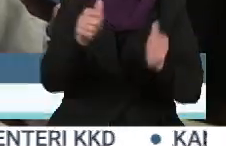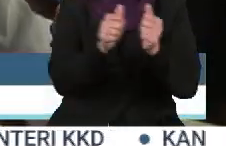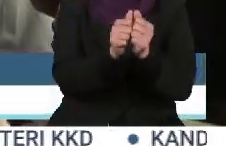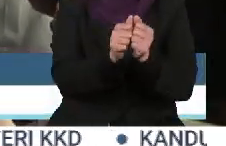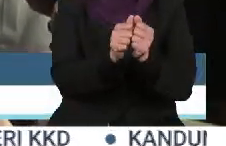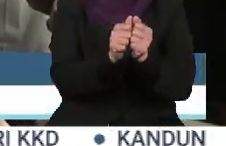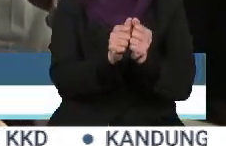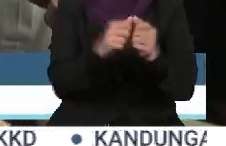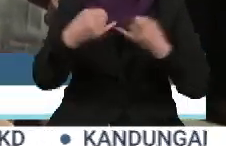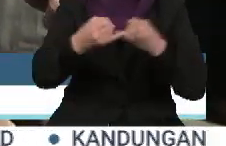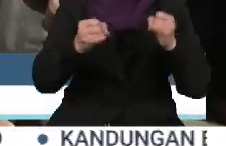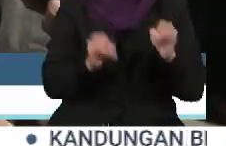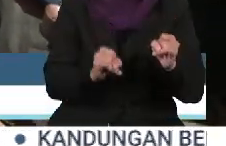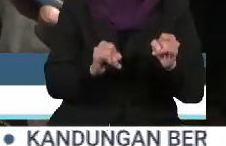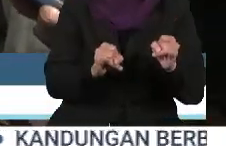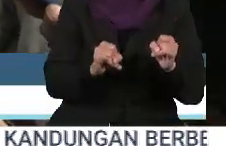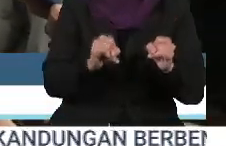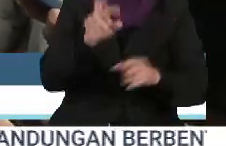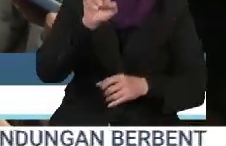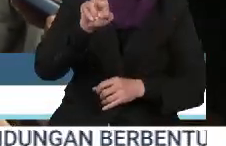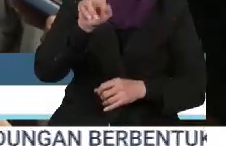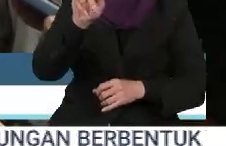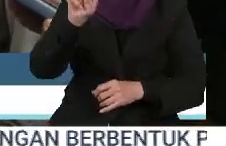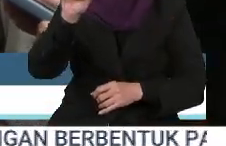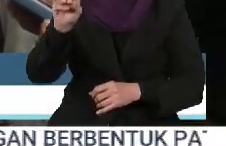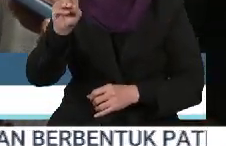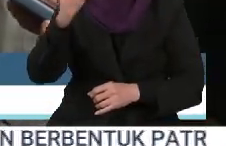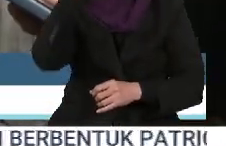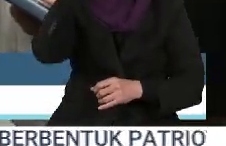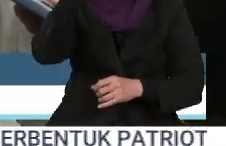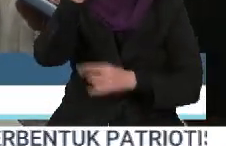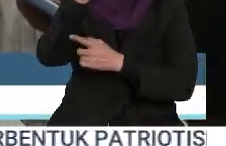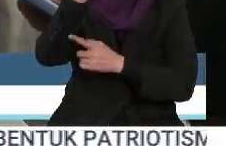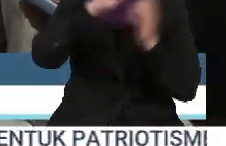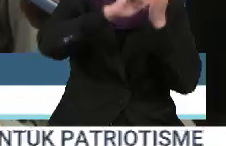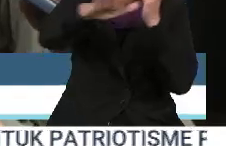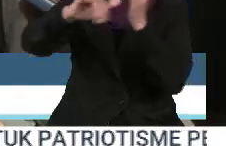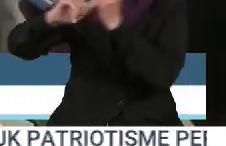dengan Jabatan Penyiaran khususnya RTM untuk dikembangluaskan